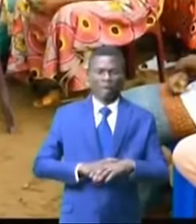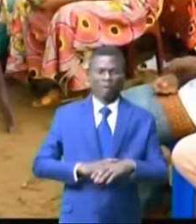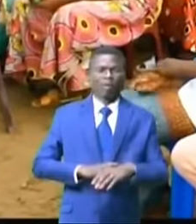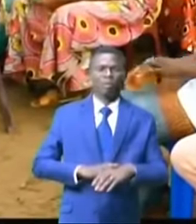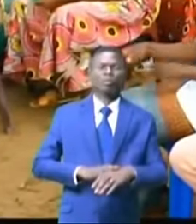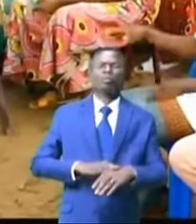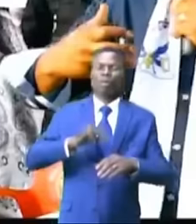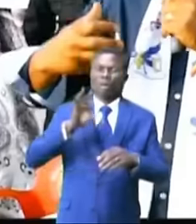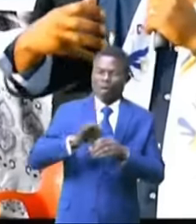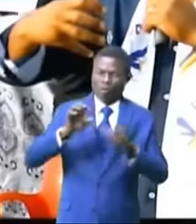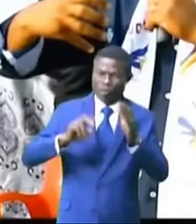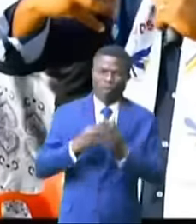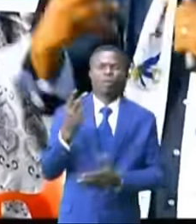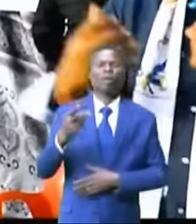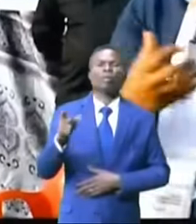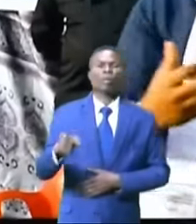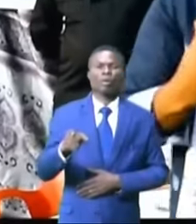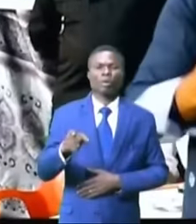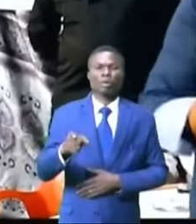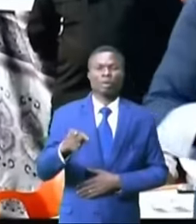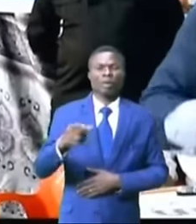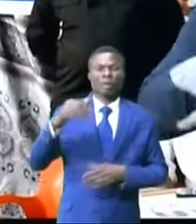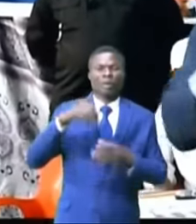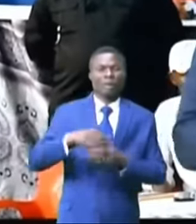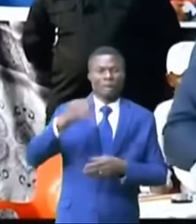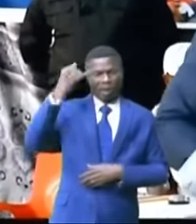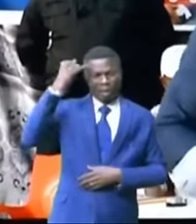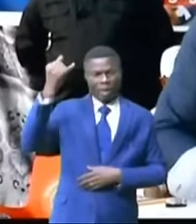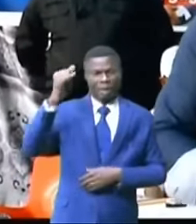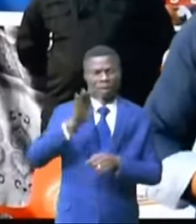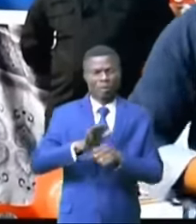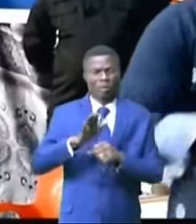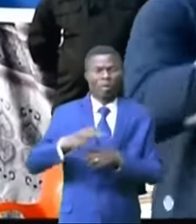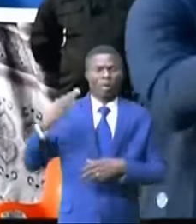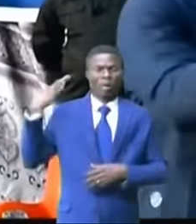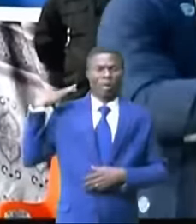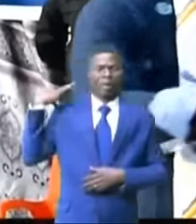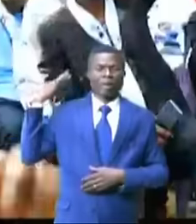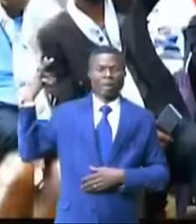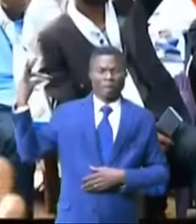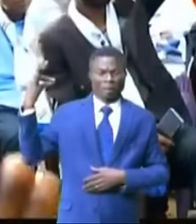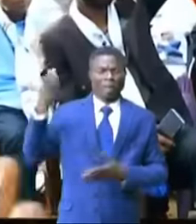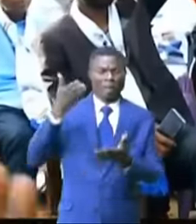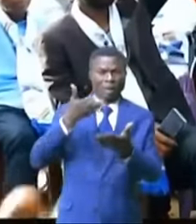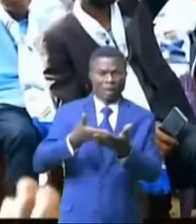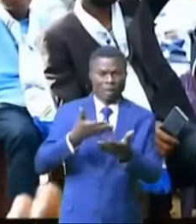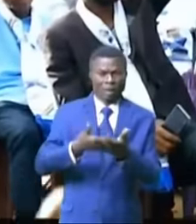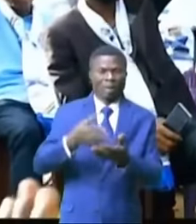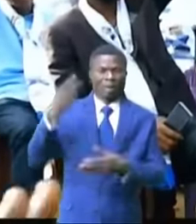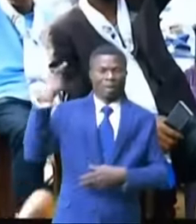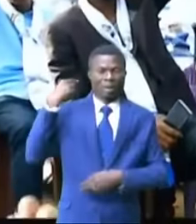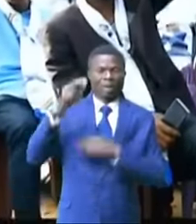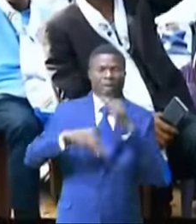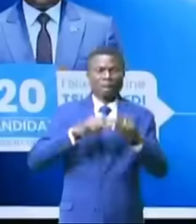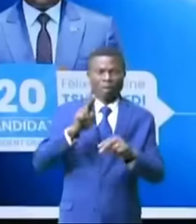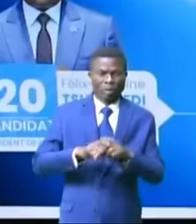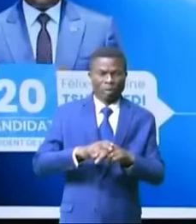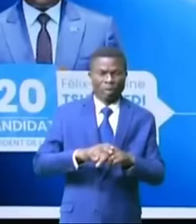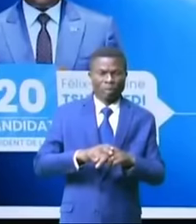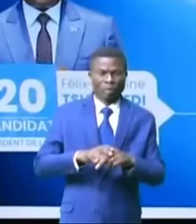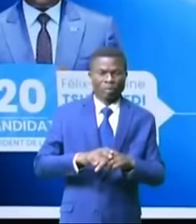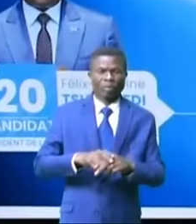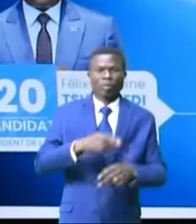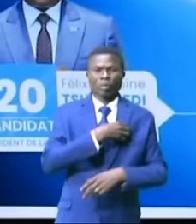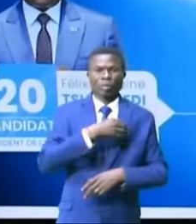pour un second mandat. Et dans cette fourchette intéressante des candidats, figure également à la députation nationale,